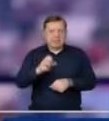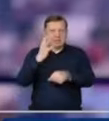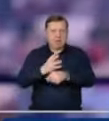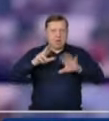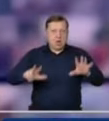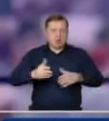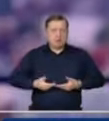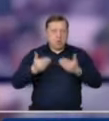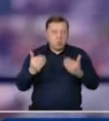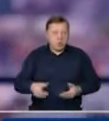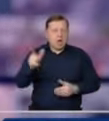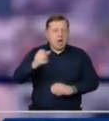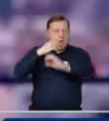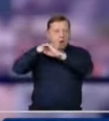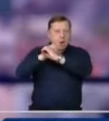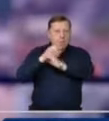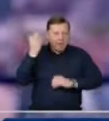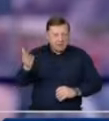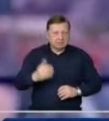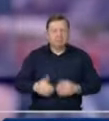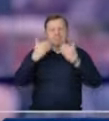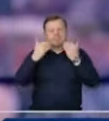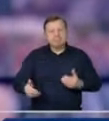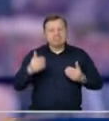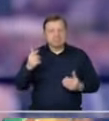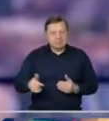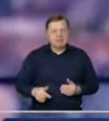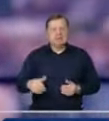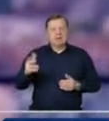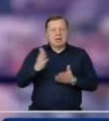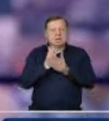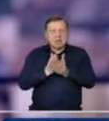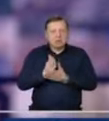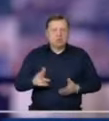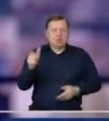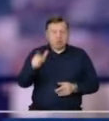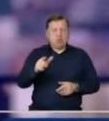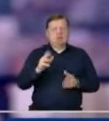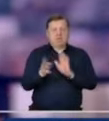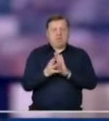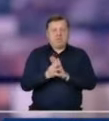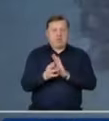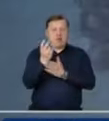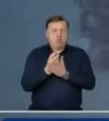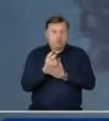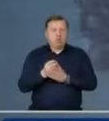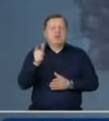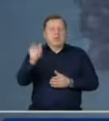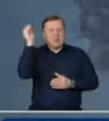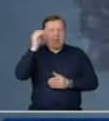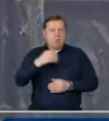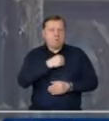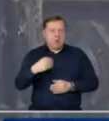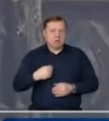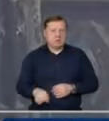548 urodziny Mikołaja Kopernika. W uznaniu jego zasług 19 lutego ustanowiono Dniem Nauki Polskiej. Wstrzymał słońce,